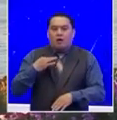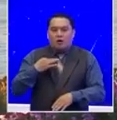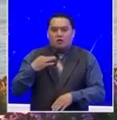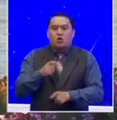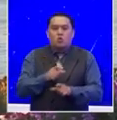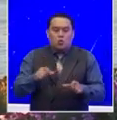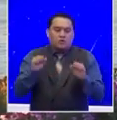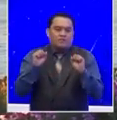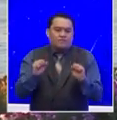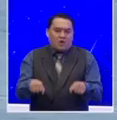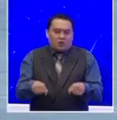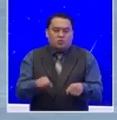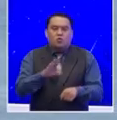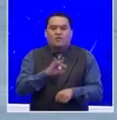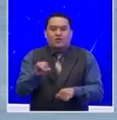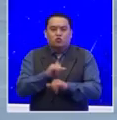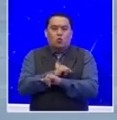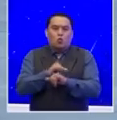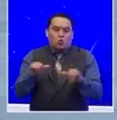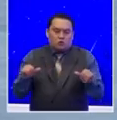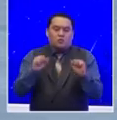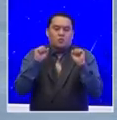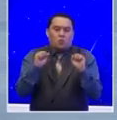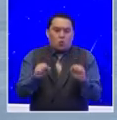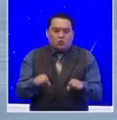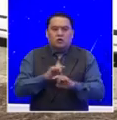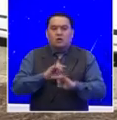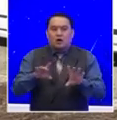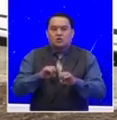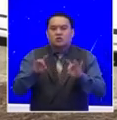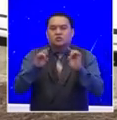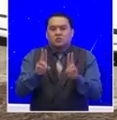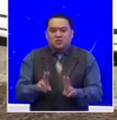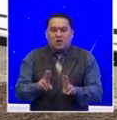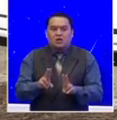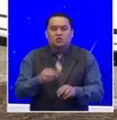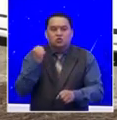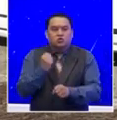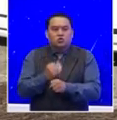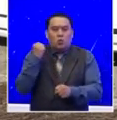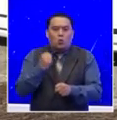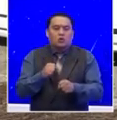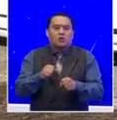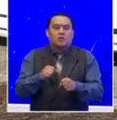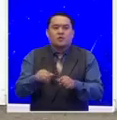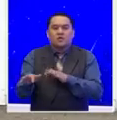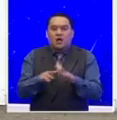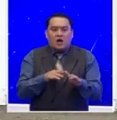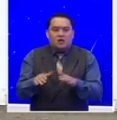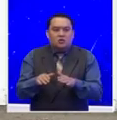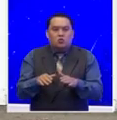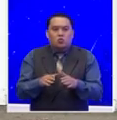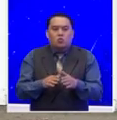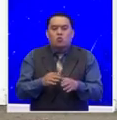людей может дать победе над вирусом длительную отсрочку. Как считают эксперты, необходимо строго пресекать неправомерные действия,